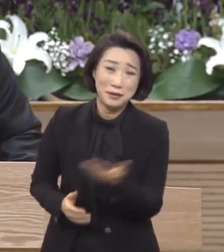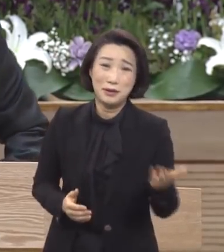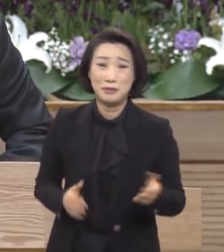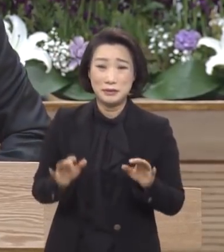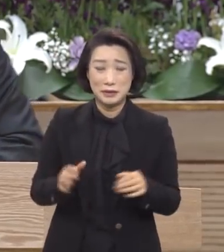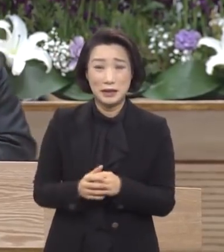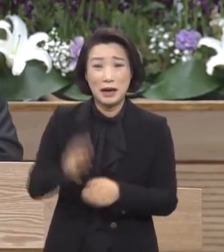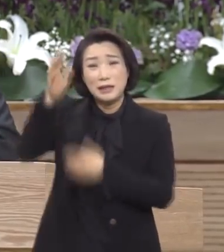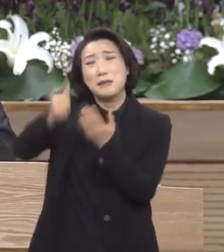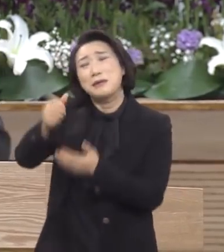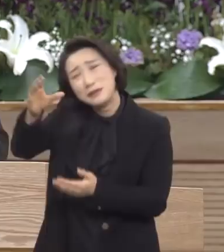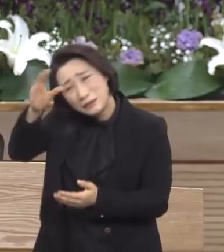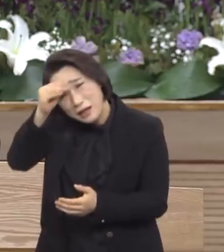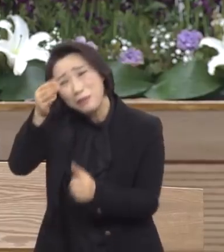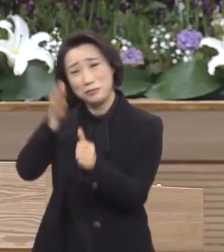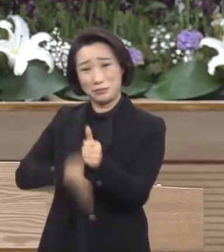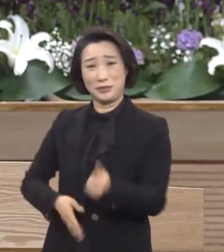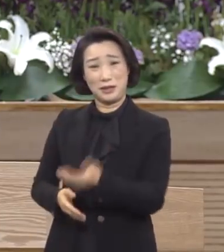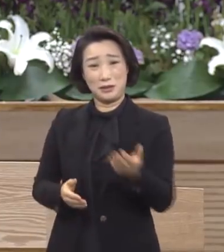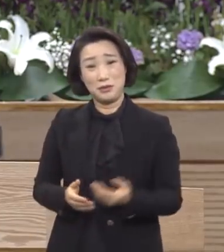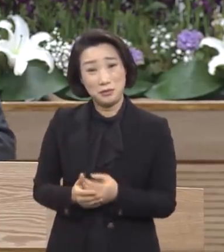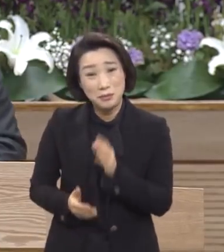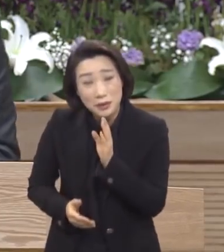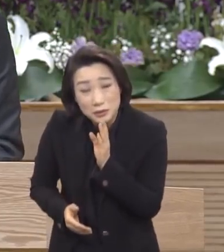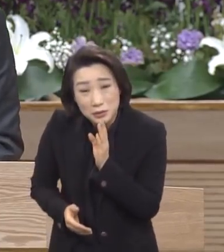참으로 하나님 닮아야 되는데